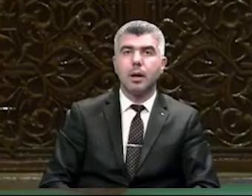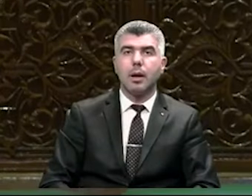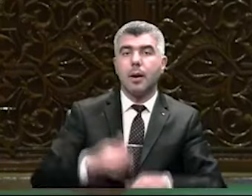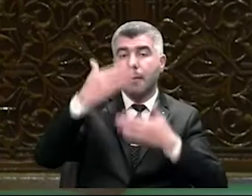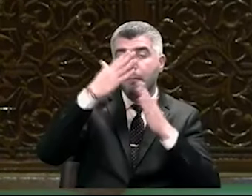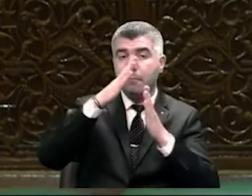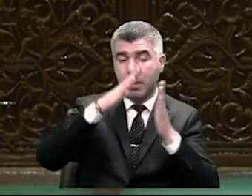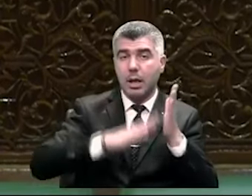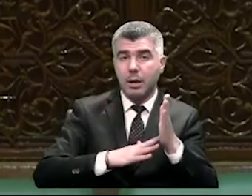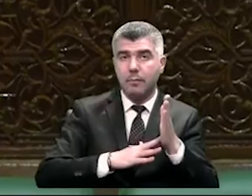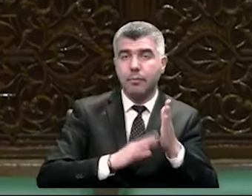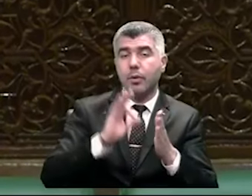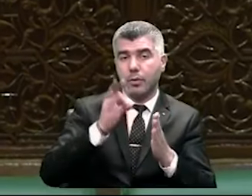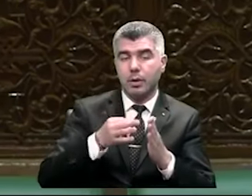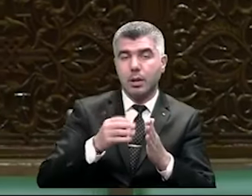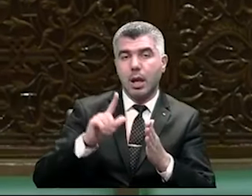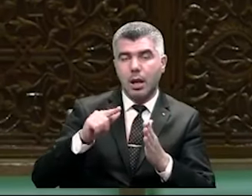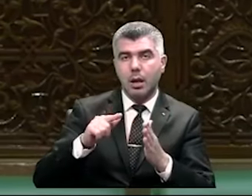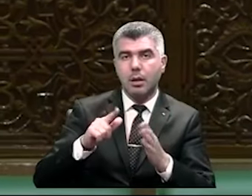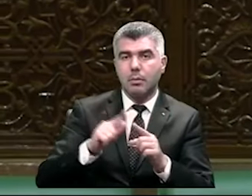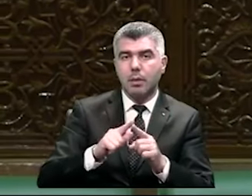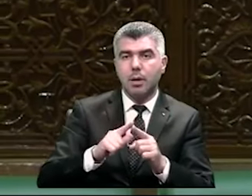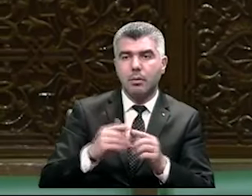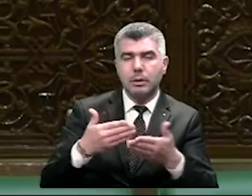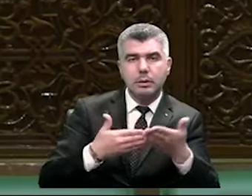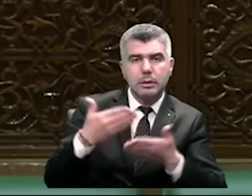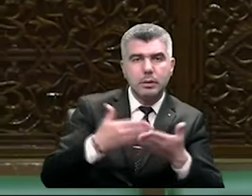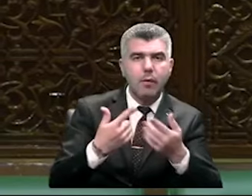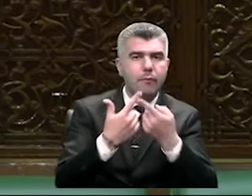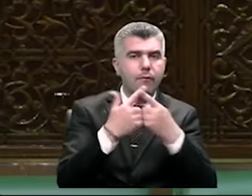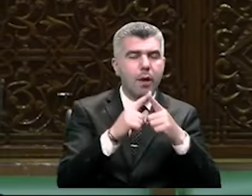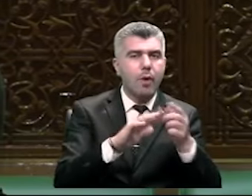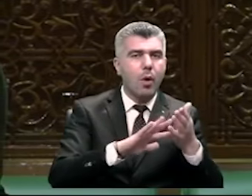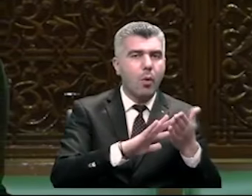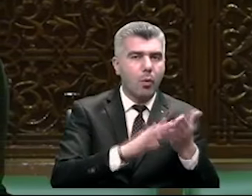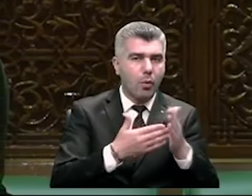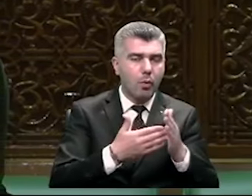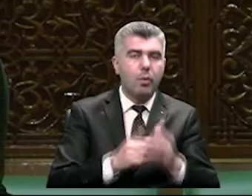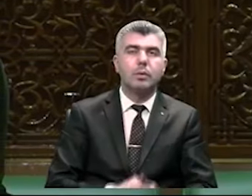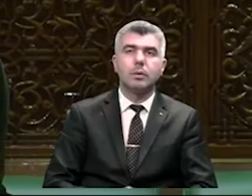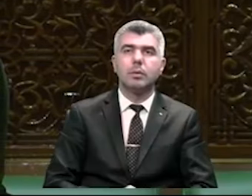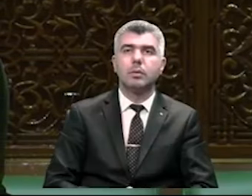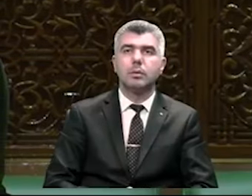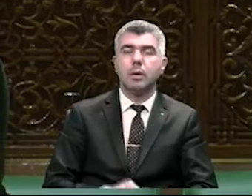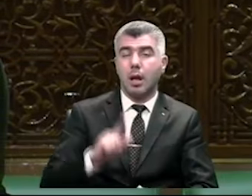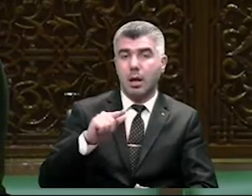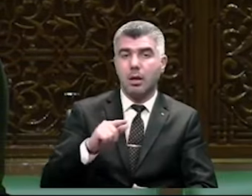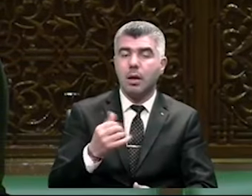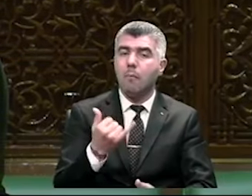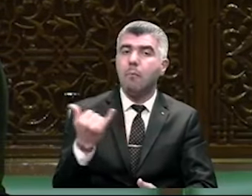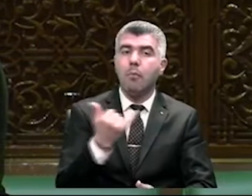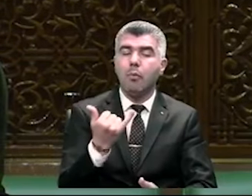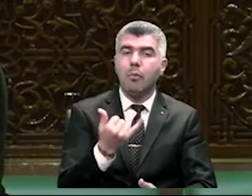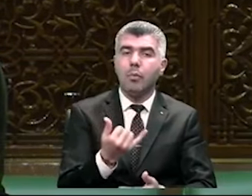تعد من الدول التي تتوفر على شبكه نقل ومواصلات متنوعه ودت جوده عاليه بل تعتبر احدى البنى الاكثر